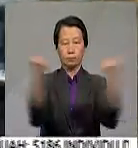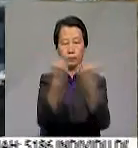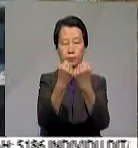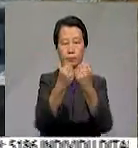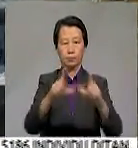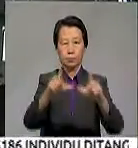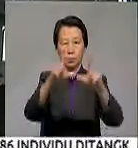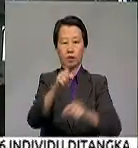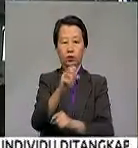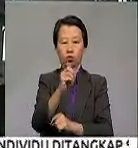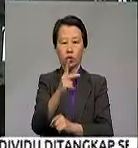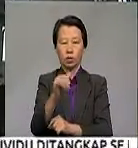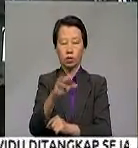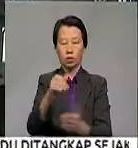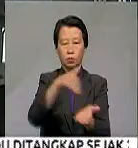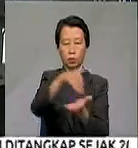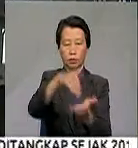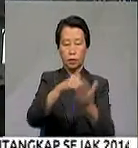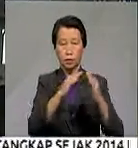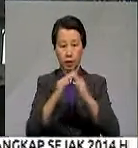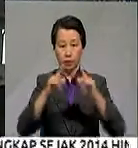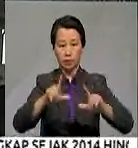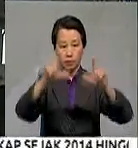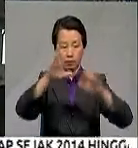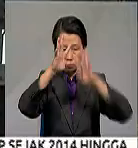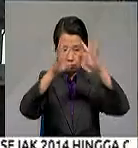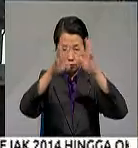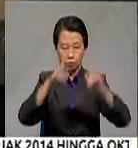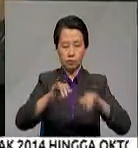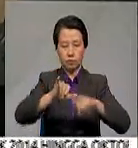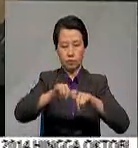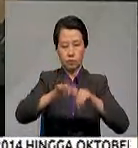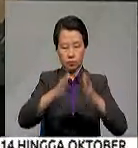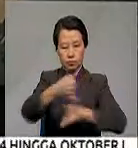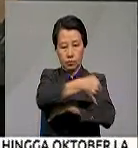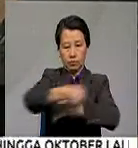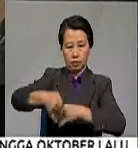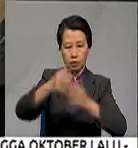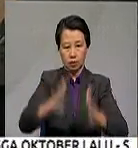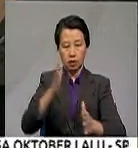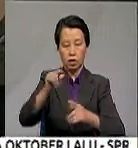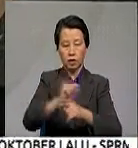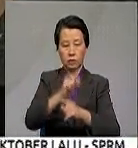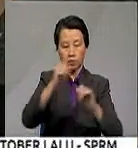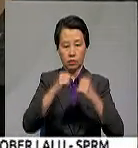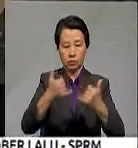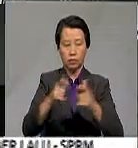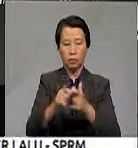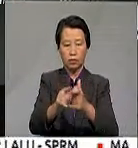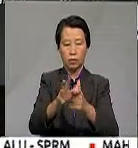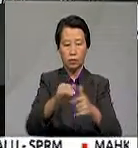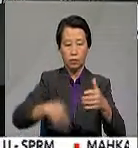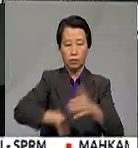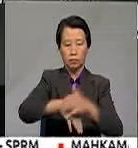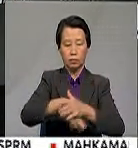Tokyo. Stadium di tengah bandar Tokyo itu hasil rekaan arkitek tempatan Kengo Kuma. Ia akan turut digunakan bagi acara olahraga dan perlawanan